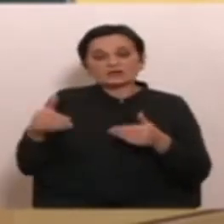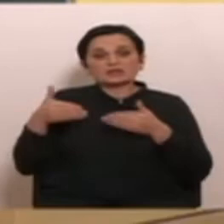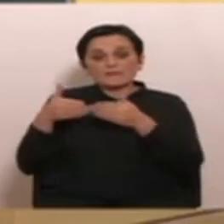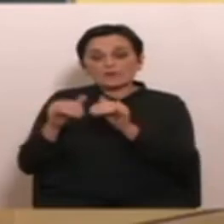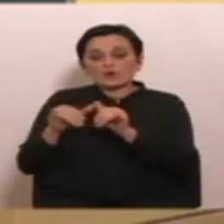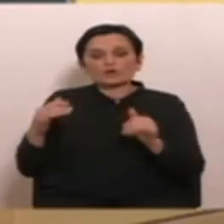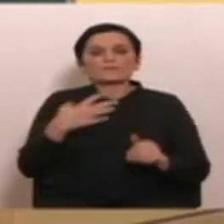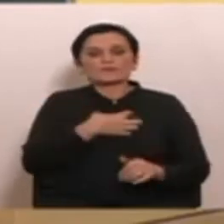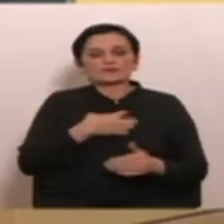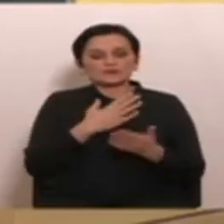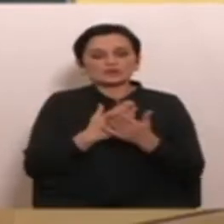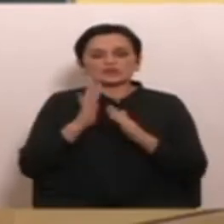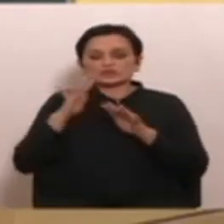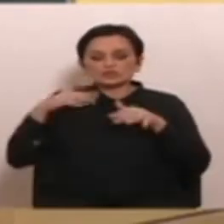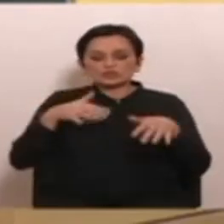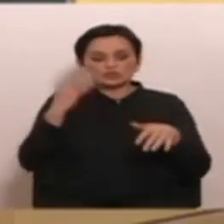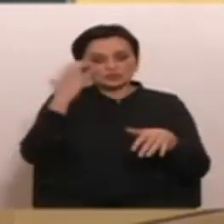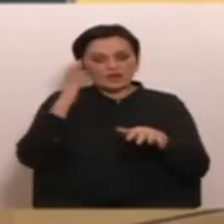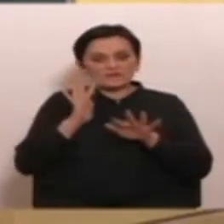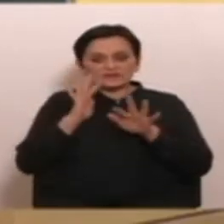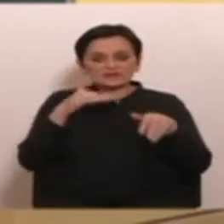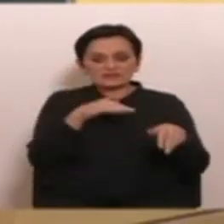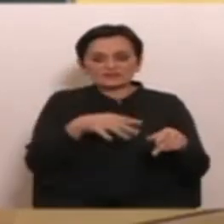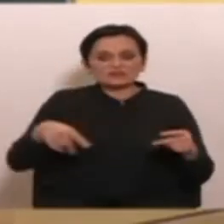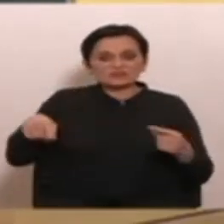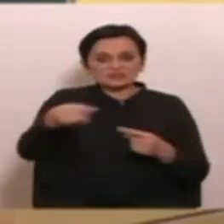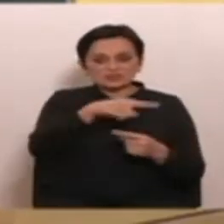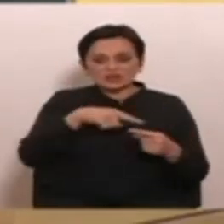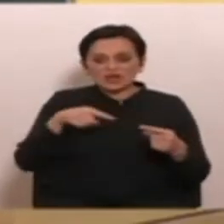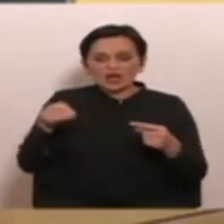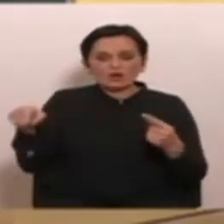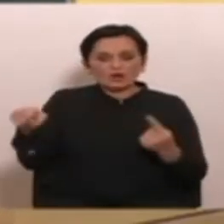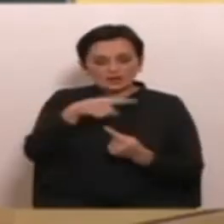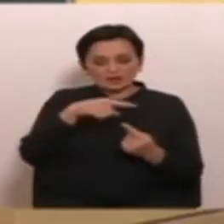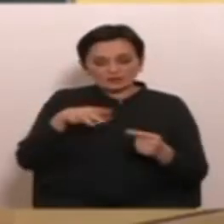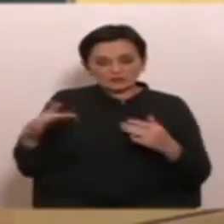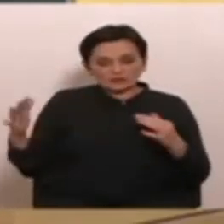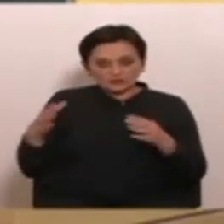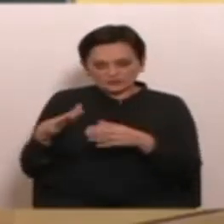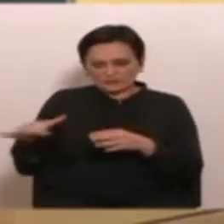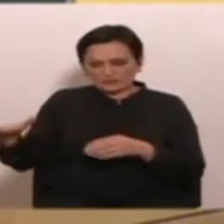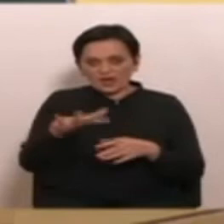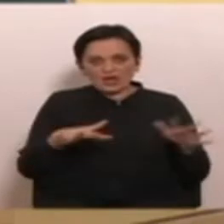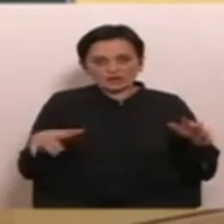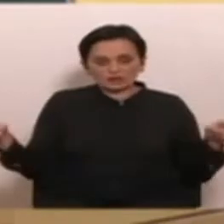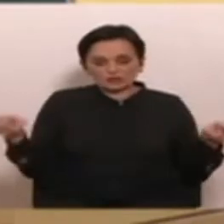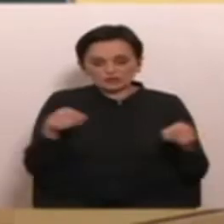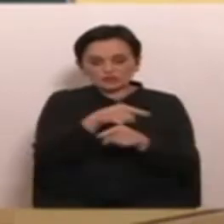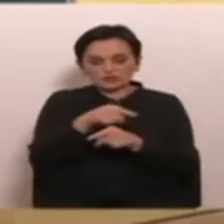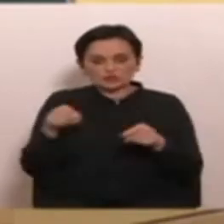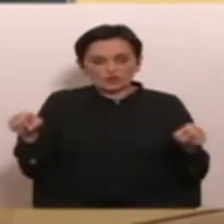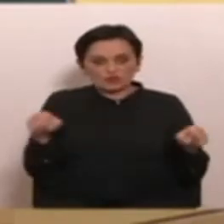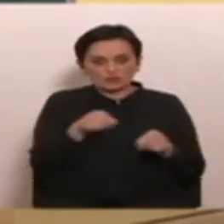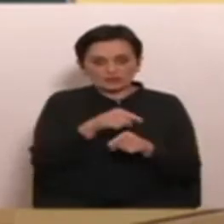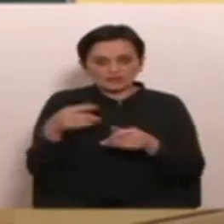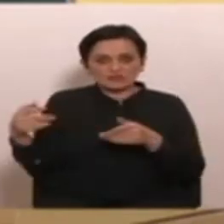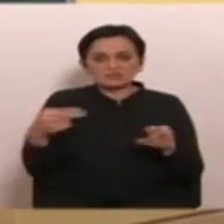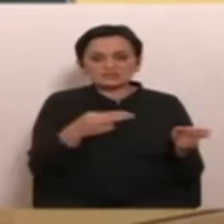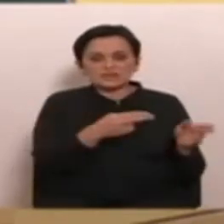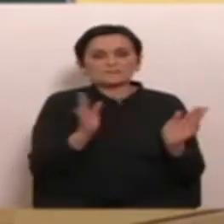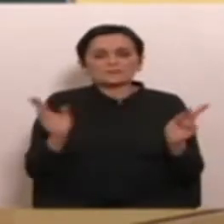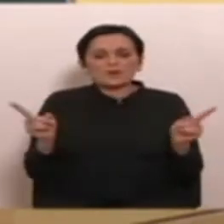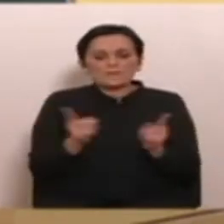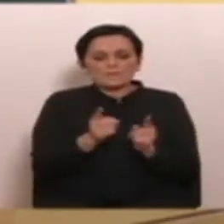ზღვის ქვეყნებს შორის საბორნე და ფიდერული საკონტეინერო მიმოსვლის შემდგომი განვითარება. საზღვაო მიმოსვლა წარმოადგენს უმოკლეს გზას